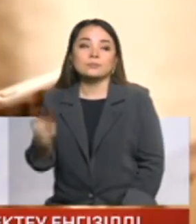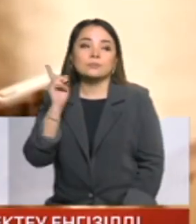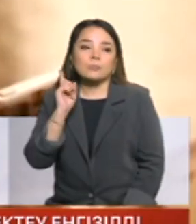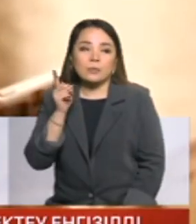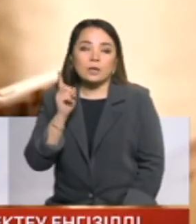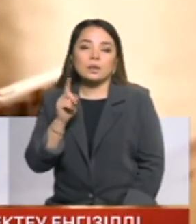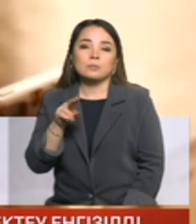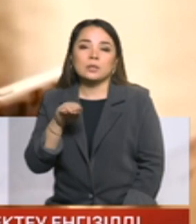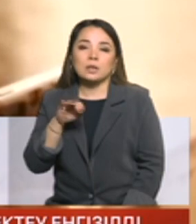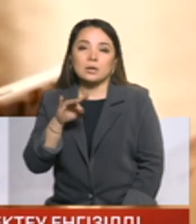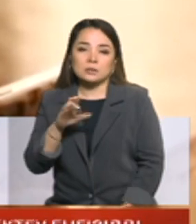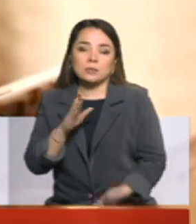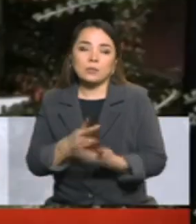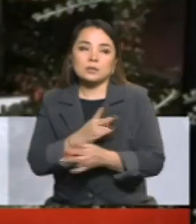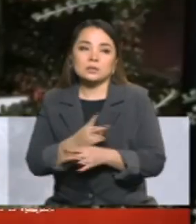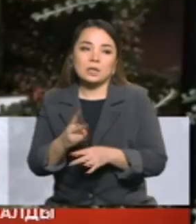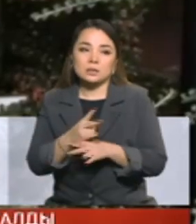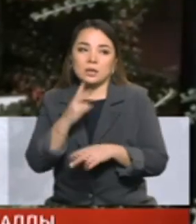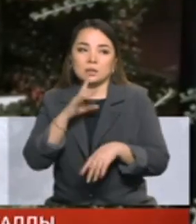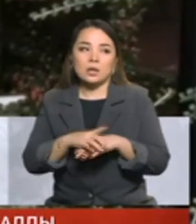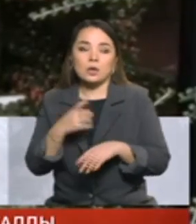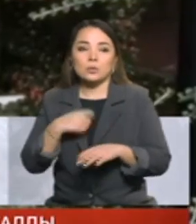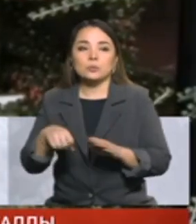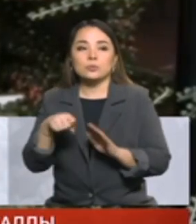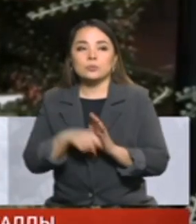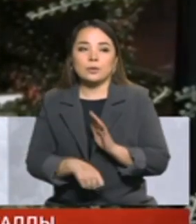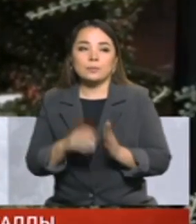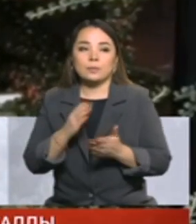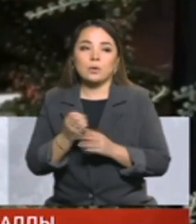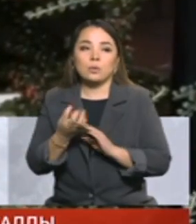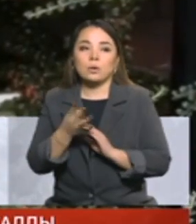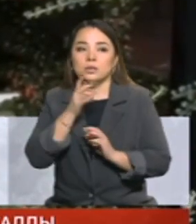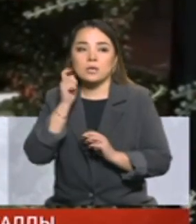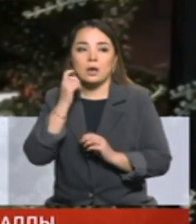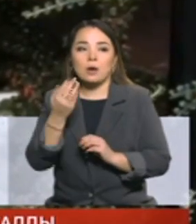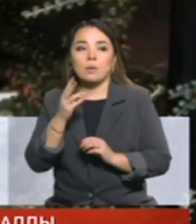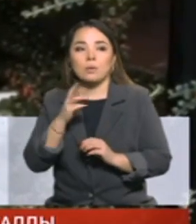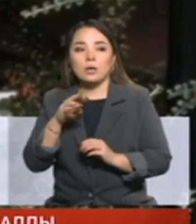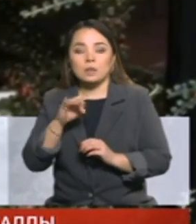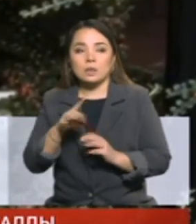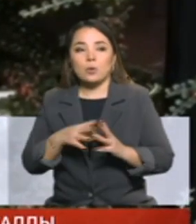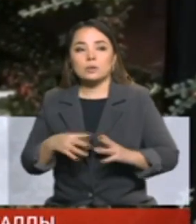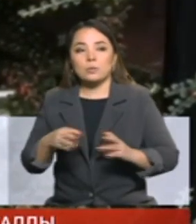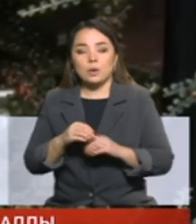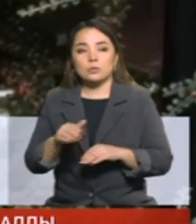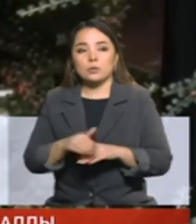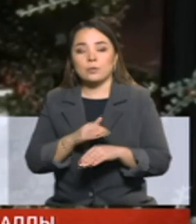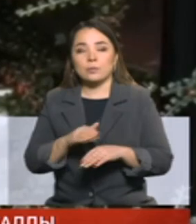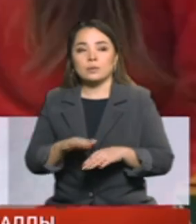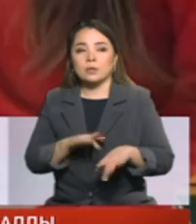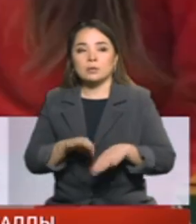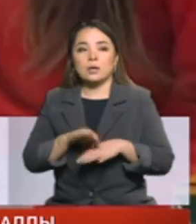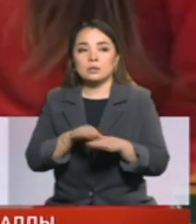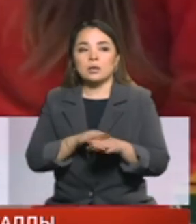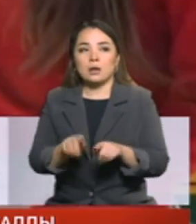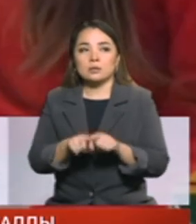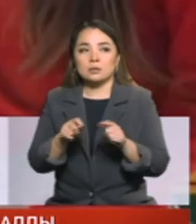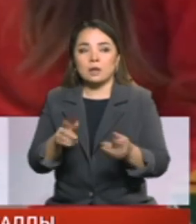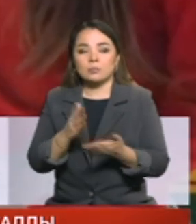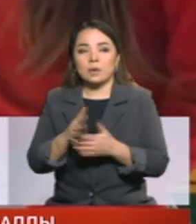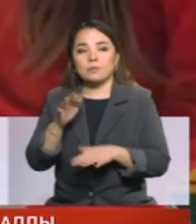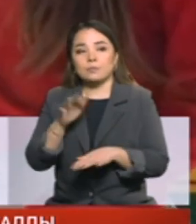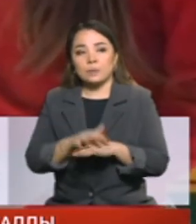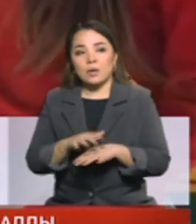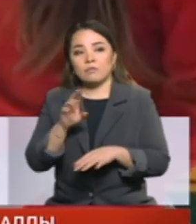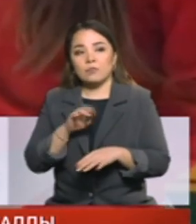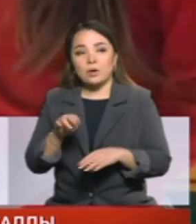мен Pinterest желілерінен зиянды контент көріп, өз-өзіне қол салған 14 жасар Молли Расылдың отбасы қайырымдылық қорын ашқан болатын. Қор